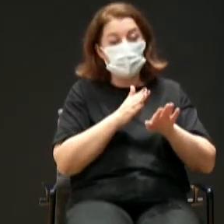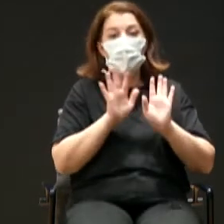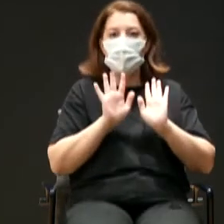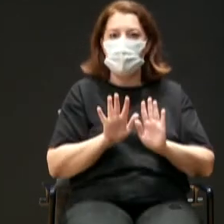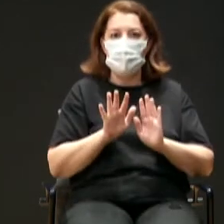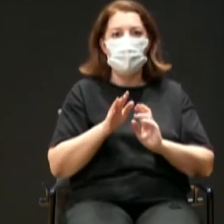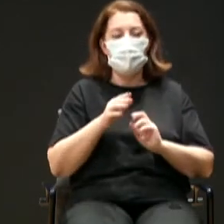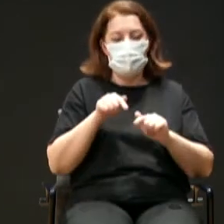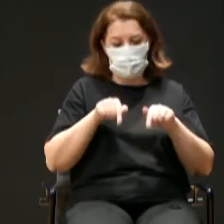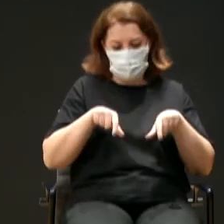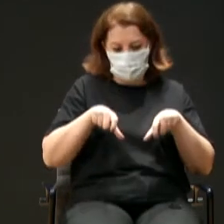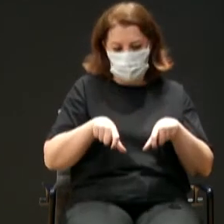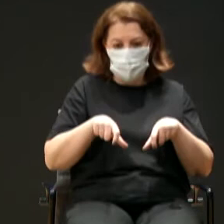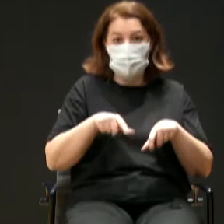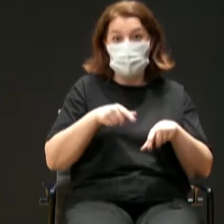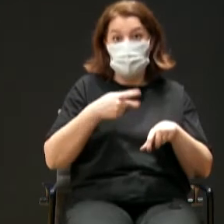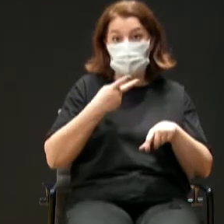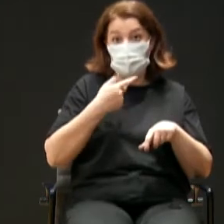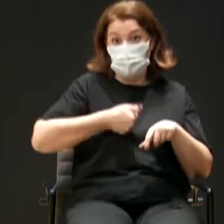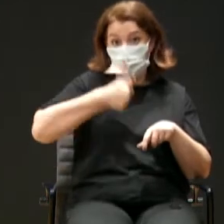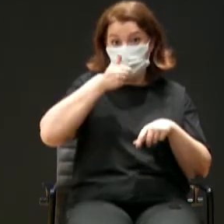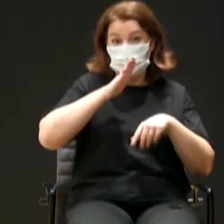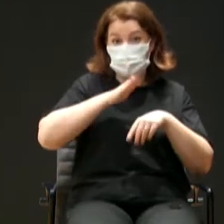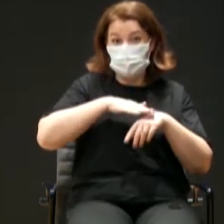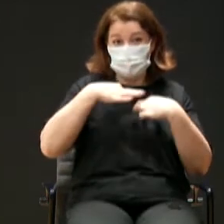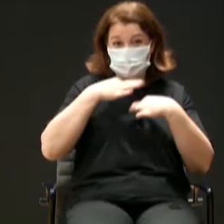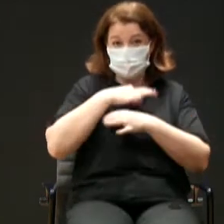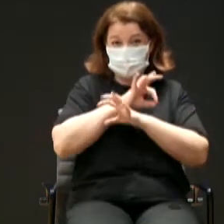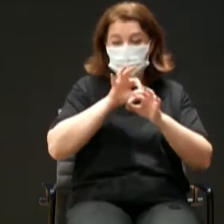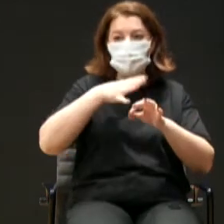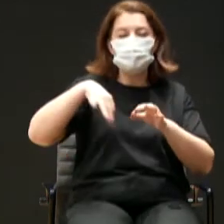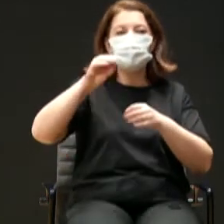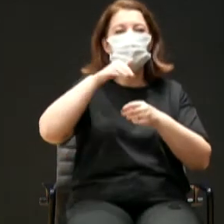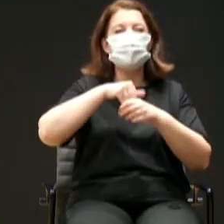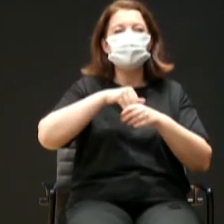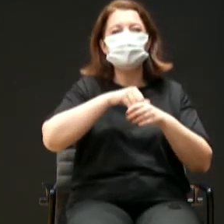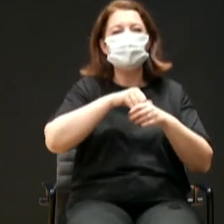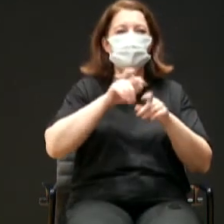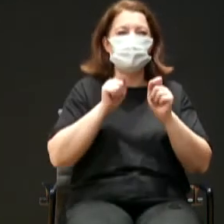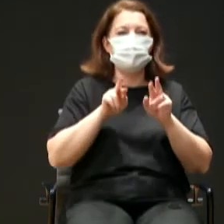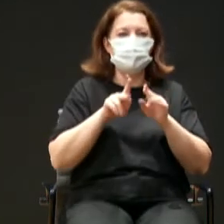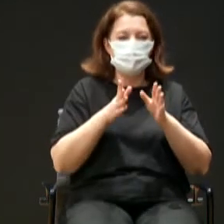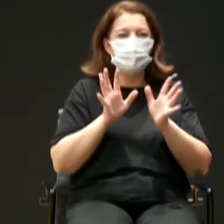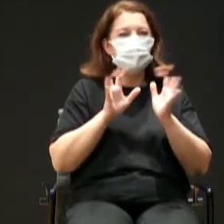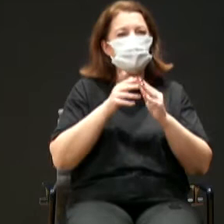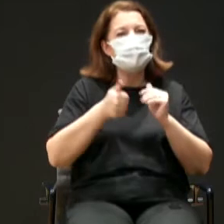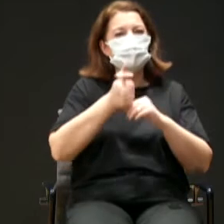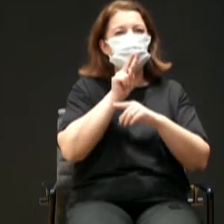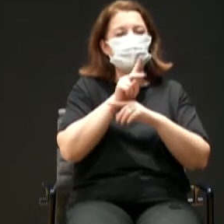kürsüde bu makama yapılan saygısızlık bütün meclise yapılmıştır. O yüzden grup başkan vekillerinden önemli ve özellikle rica